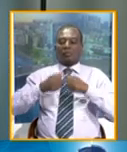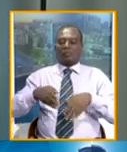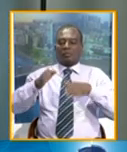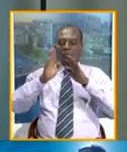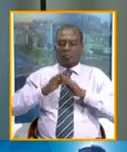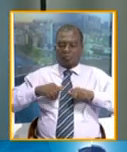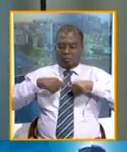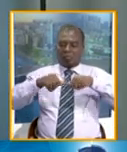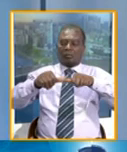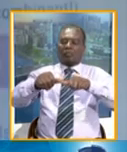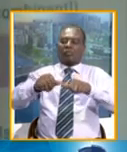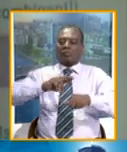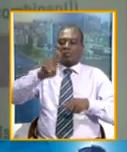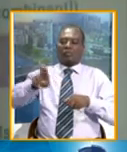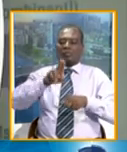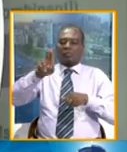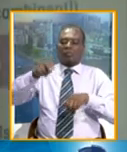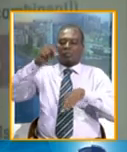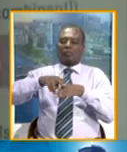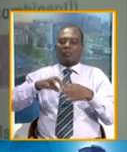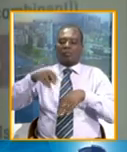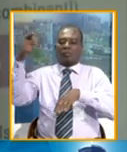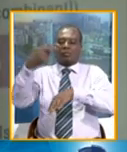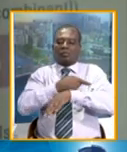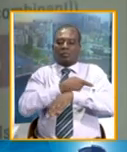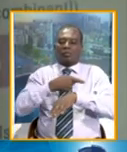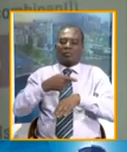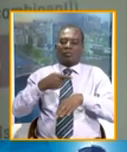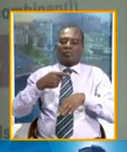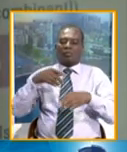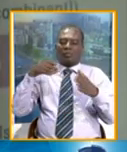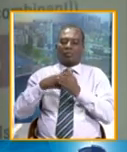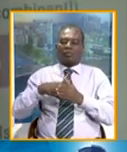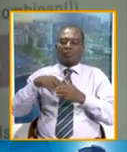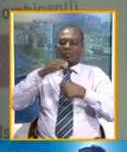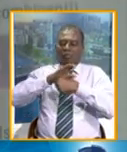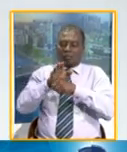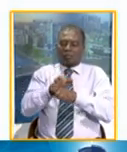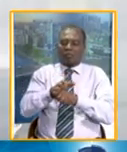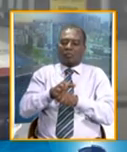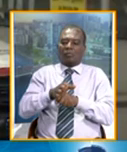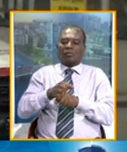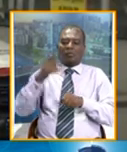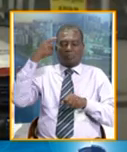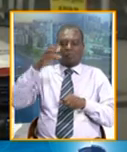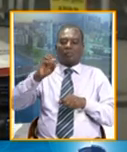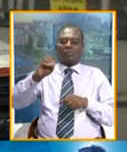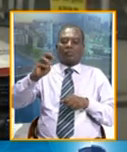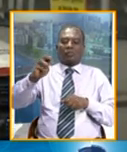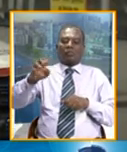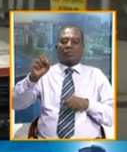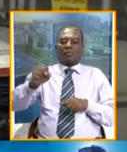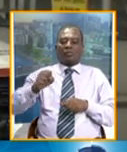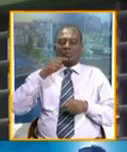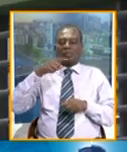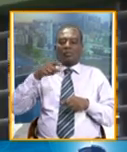de poursuivre l'utilisation de ce vaccin britannico-suédois contre le coronavirus. Pour l'OMS, il n'existe à